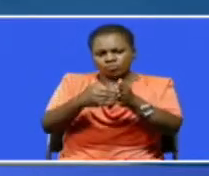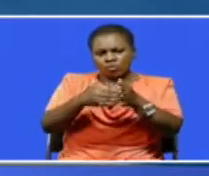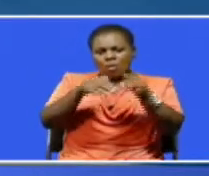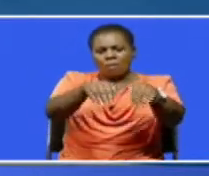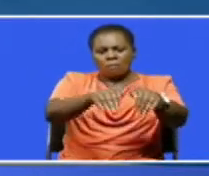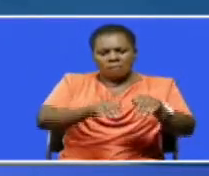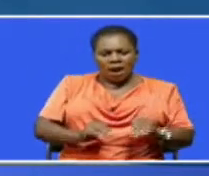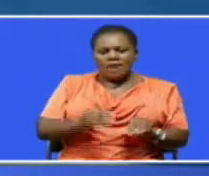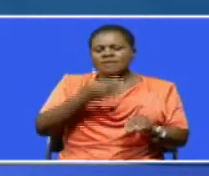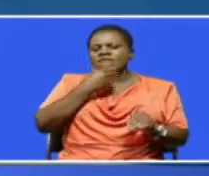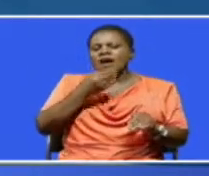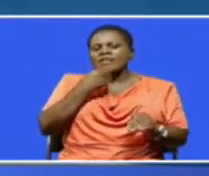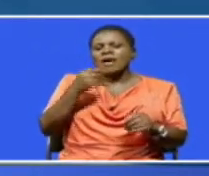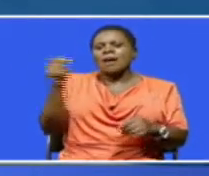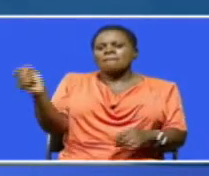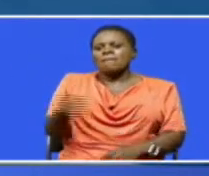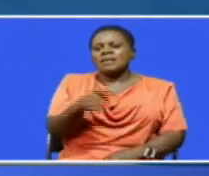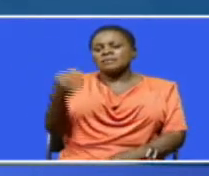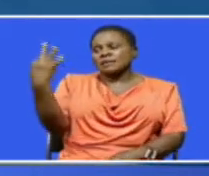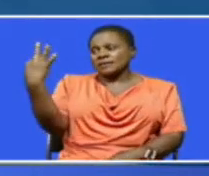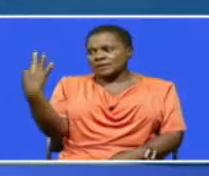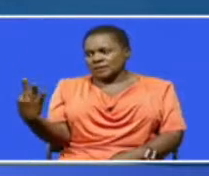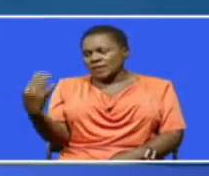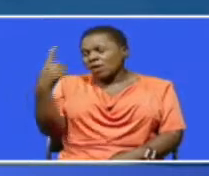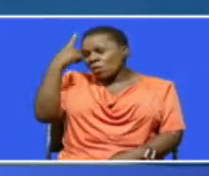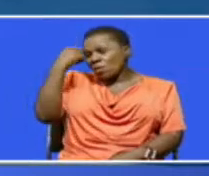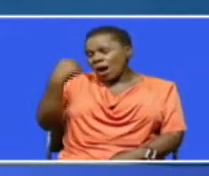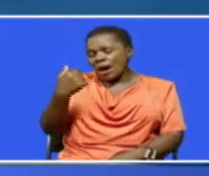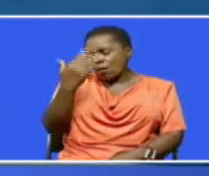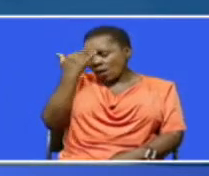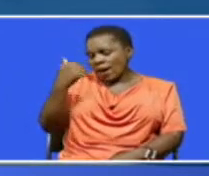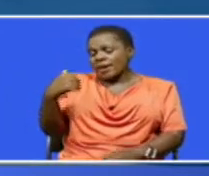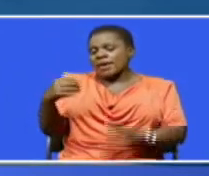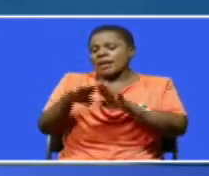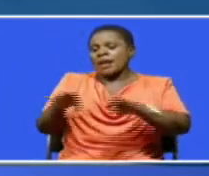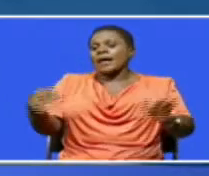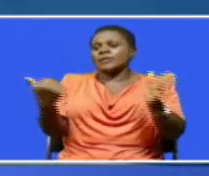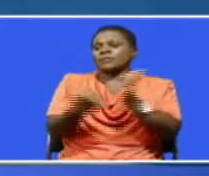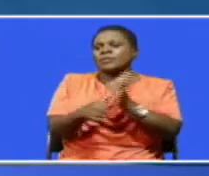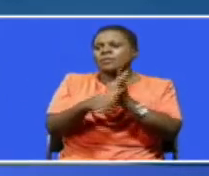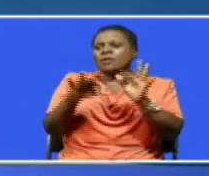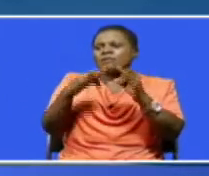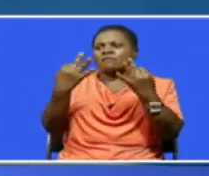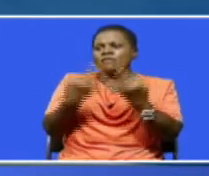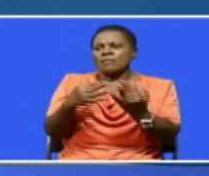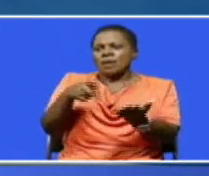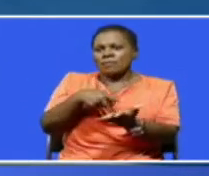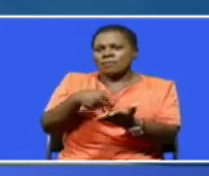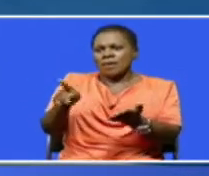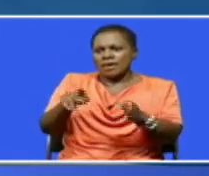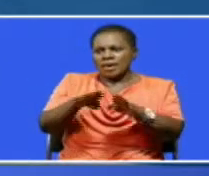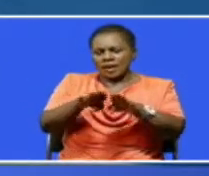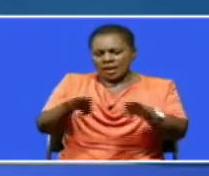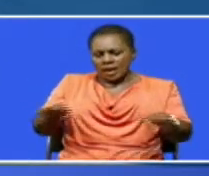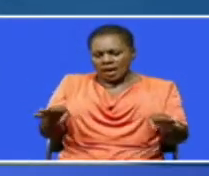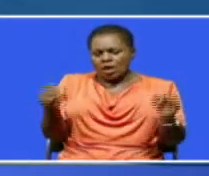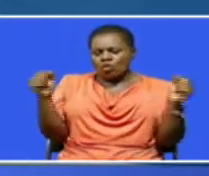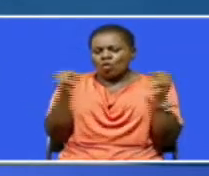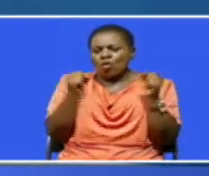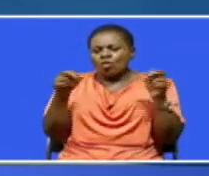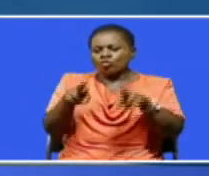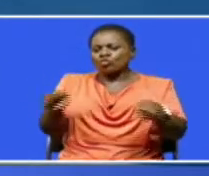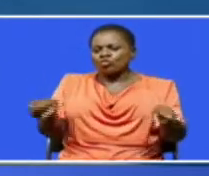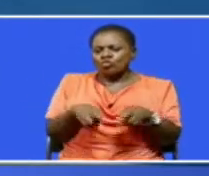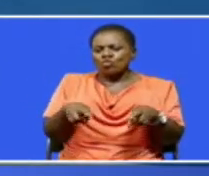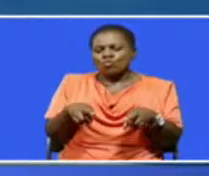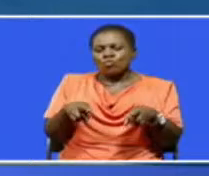mpendwa wao kwa zaidi ya miezi mitatu sasa kutokana na mzozo wa ardhi. Familia hiyo imeshindwa kulipia ada ya chumba cha kuhifadhi